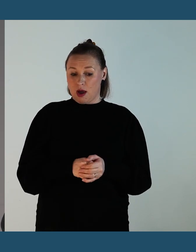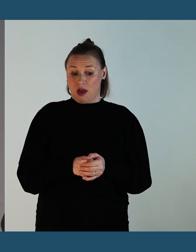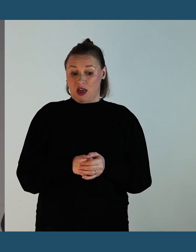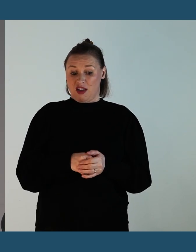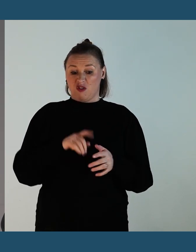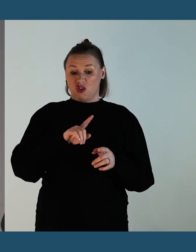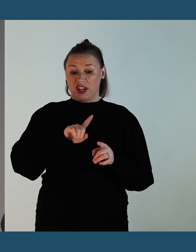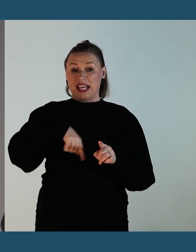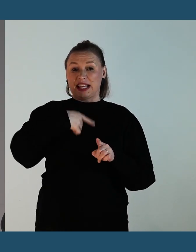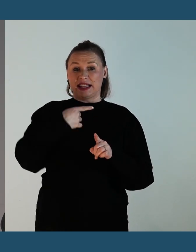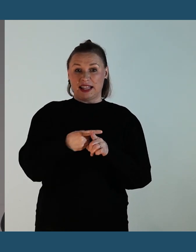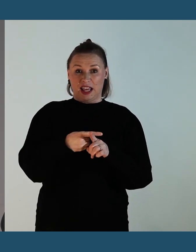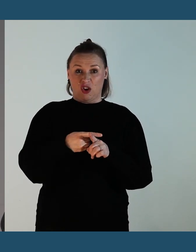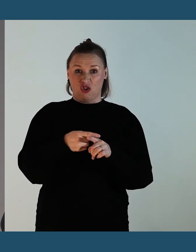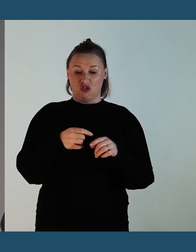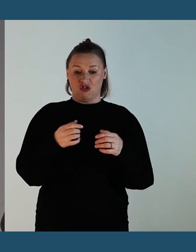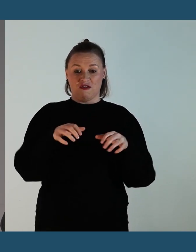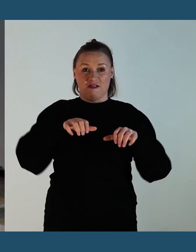että voisi palkata